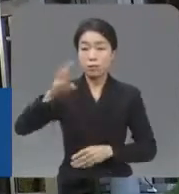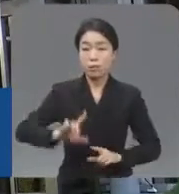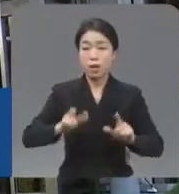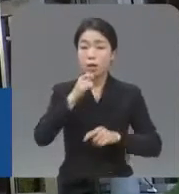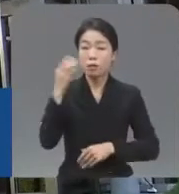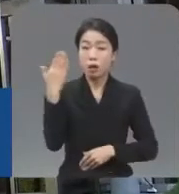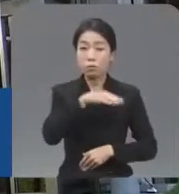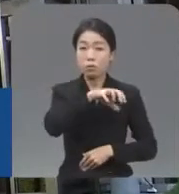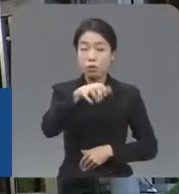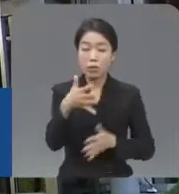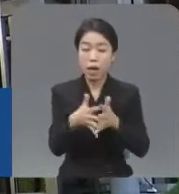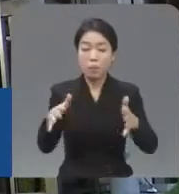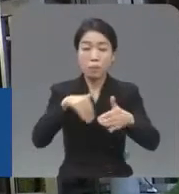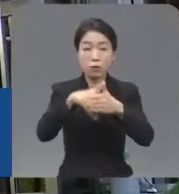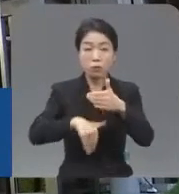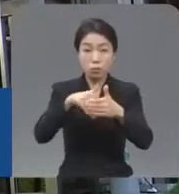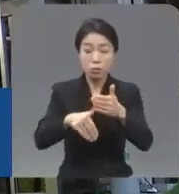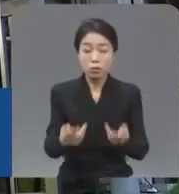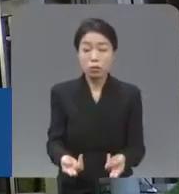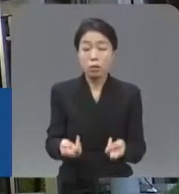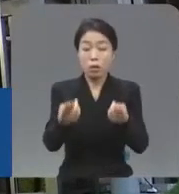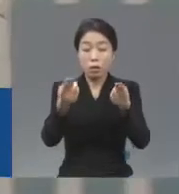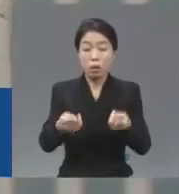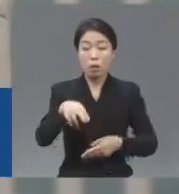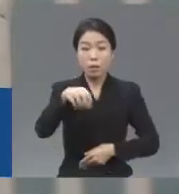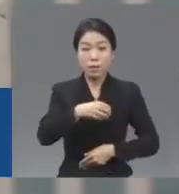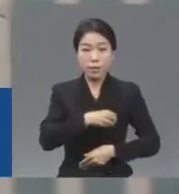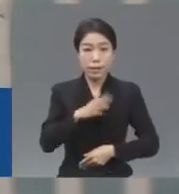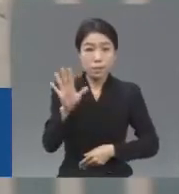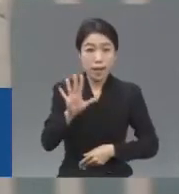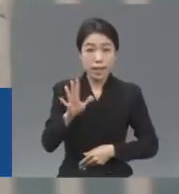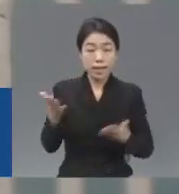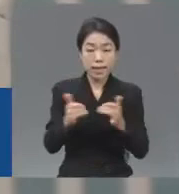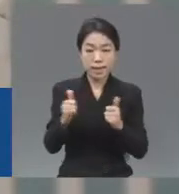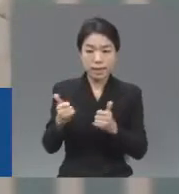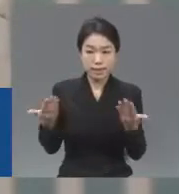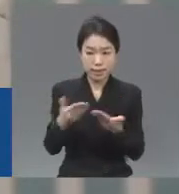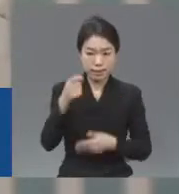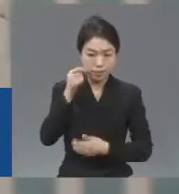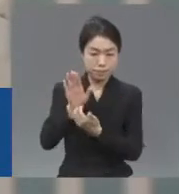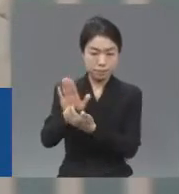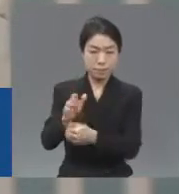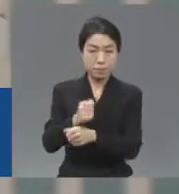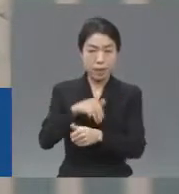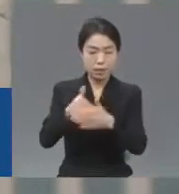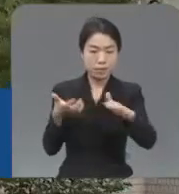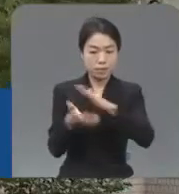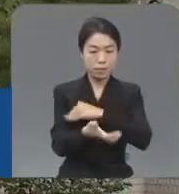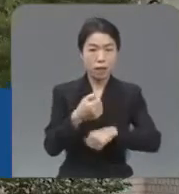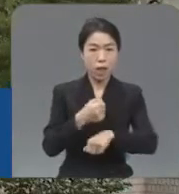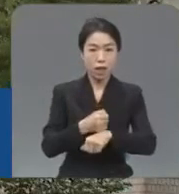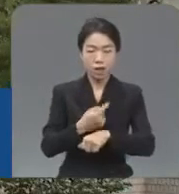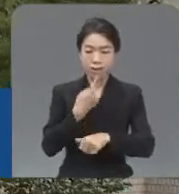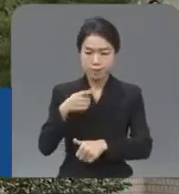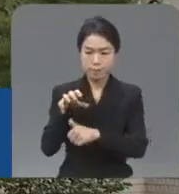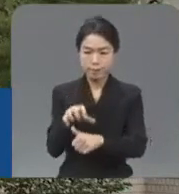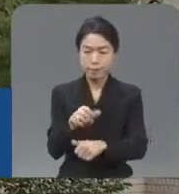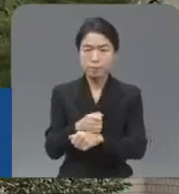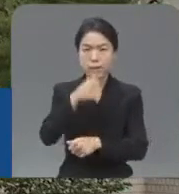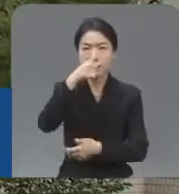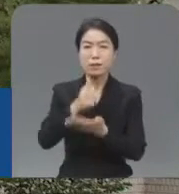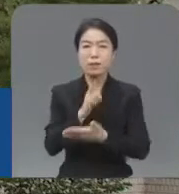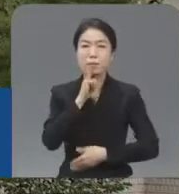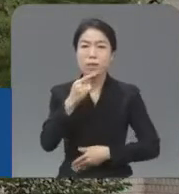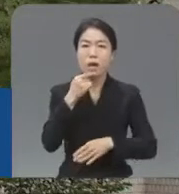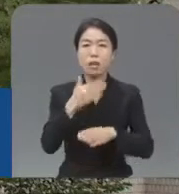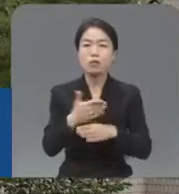여수 등의 아파트 공사장 타워 크레인에서 조합원이 아닌 근로자가 일을 하지 못하도록 공사장을 점거하고 협박하는 등의 혐의로